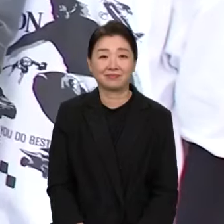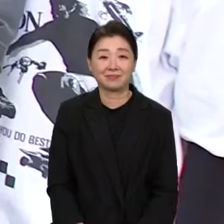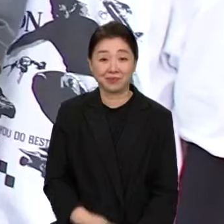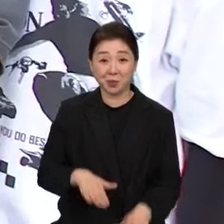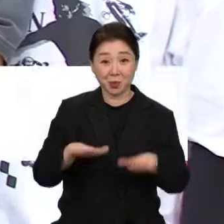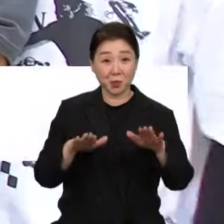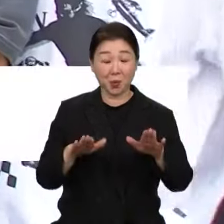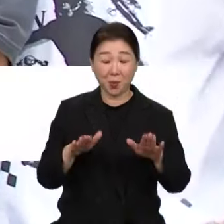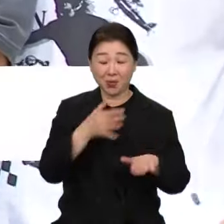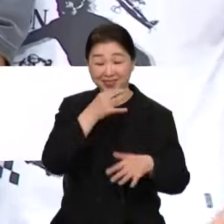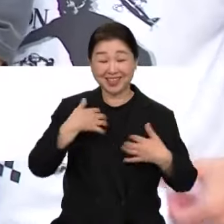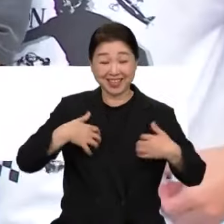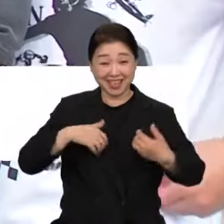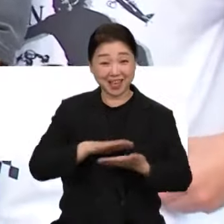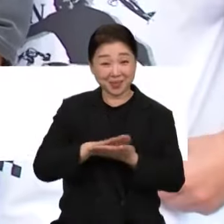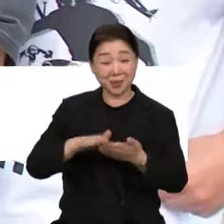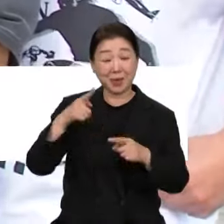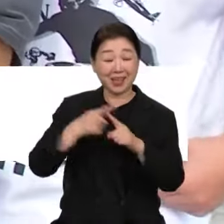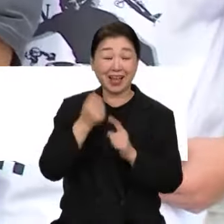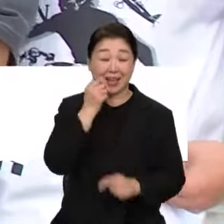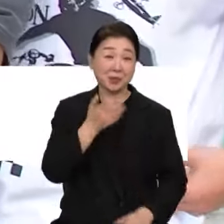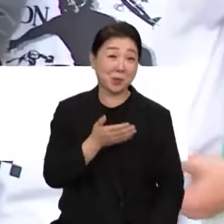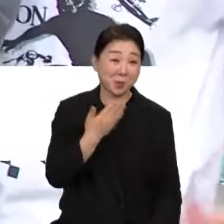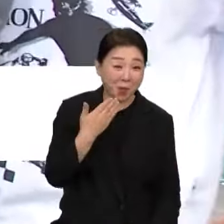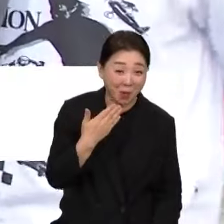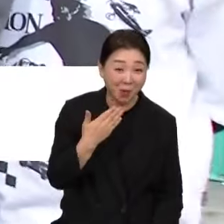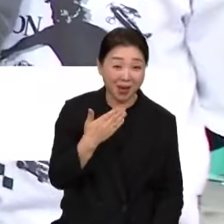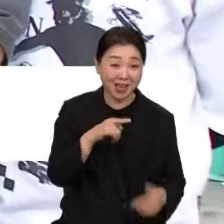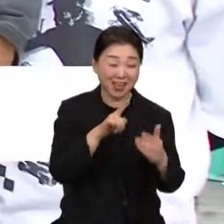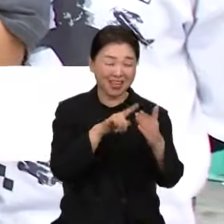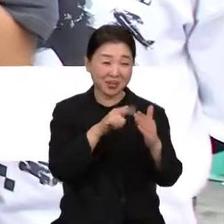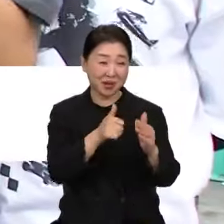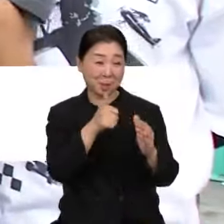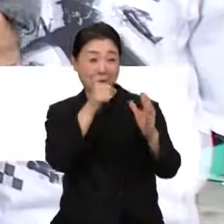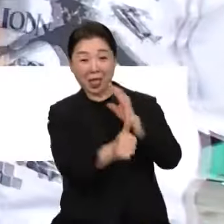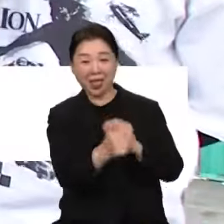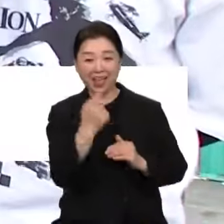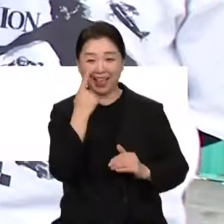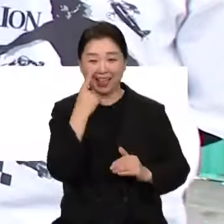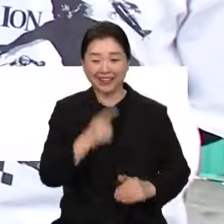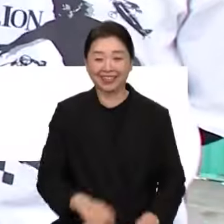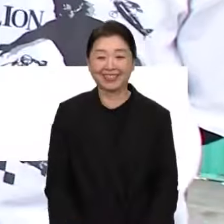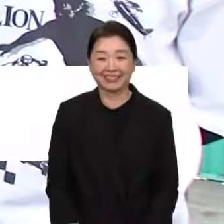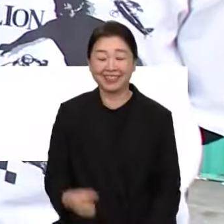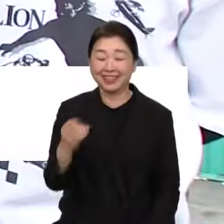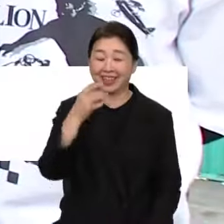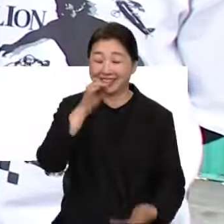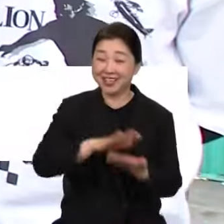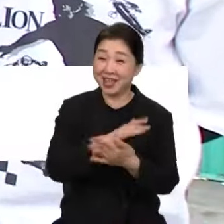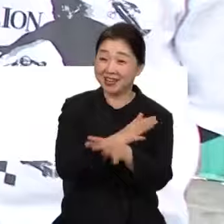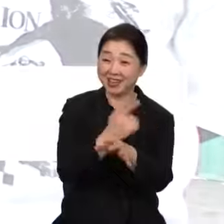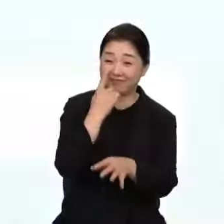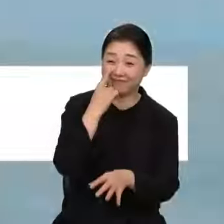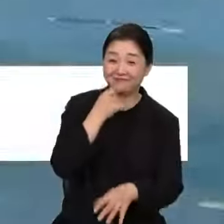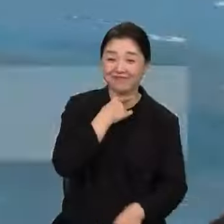저희 오늘 신나게 놀다가 간식도 먹고 이 친구를 한번 담궈 보도록 하겠습니다. 저희가 같이 신나게